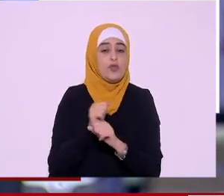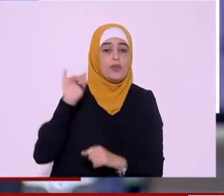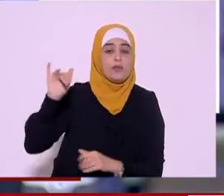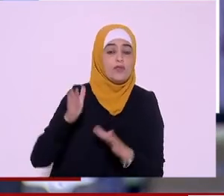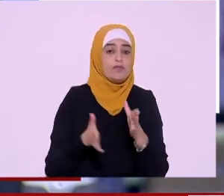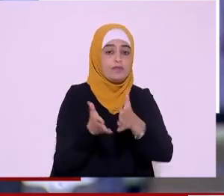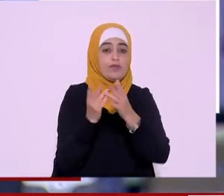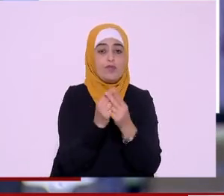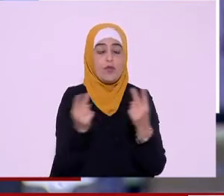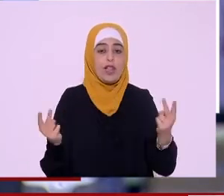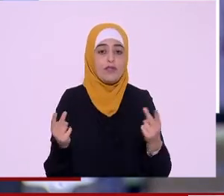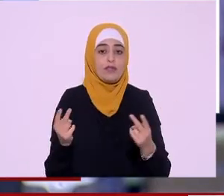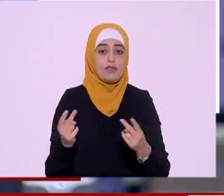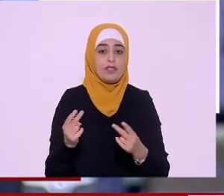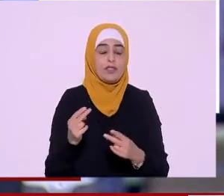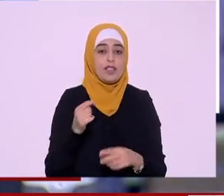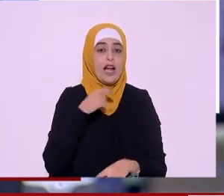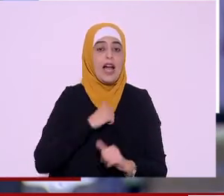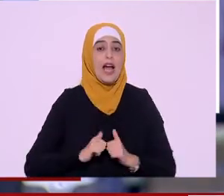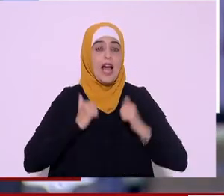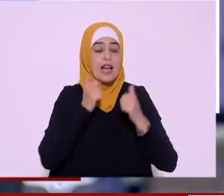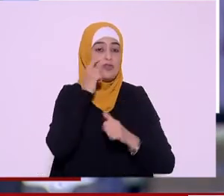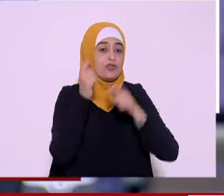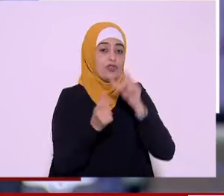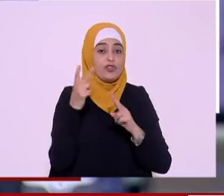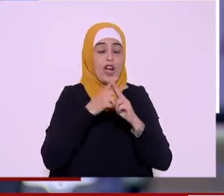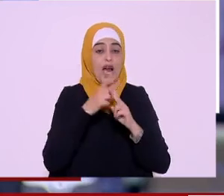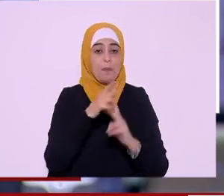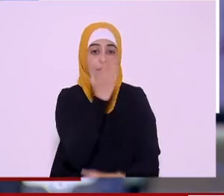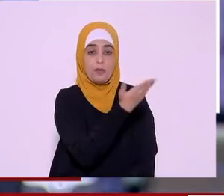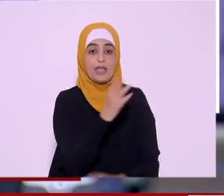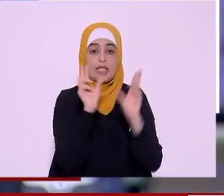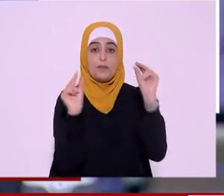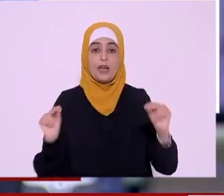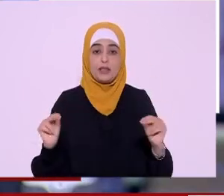قطاعات حيوية تتأثر وبالتالي تمس حياة المواطن اللبناني بشكل مباشر؟